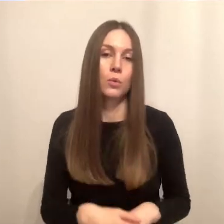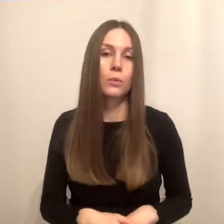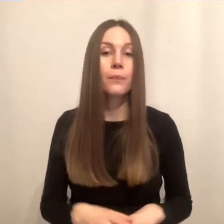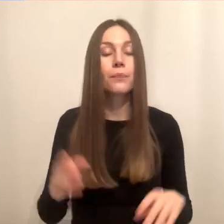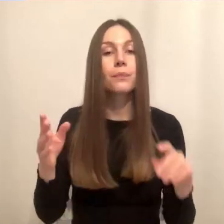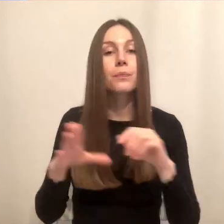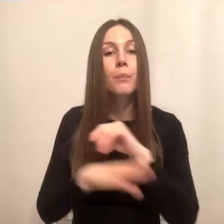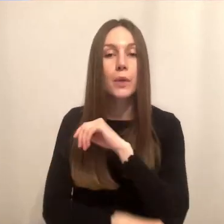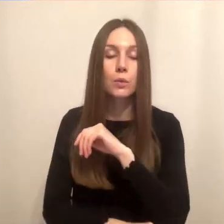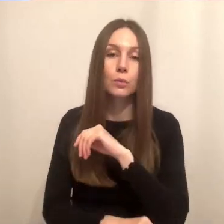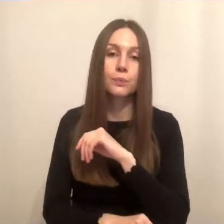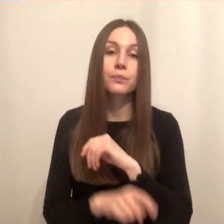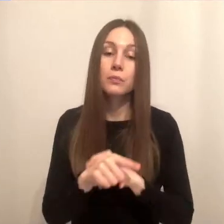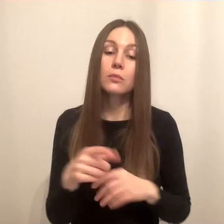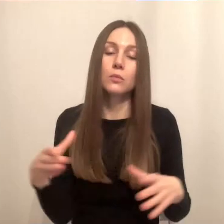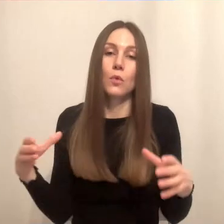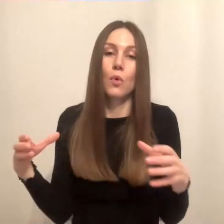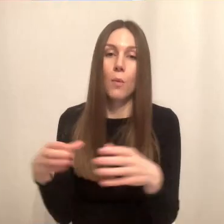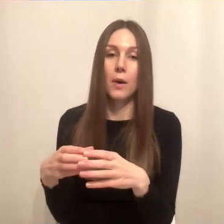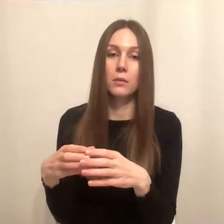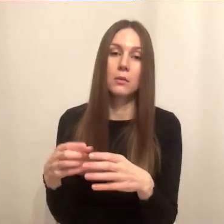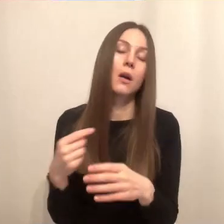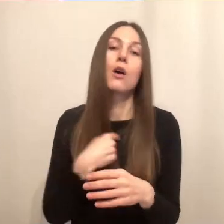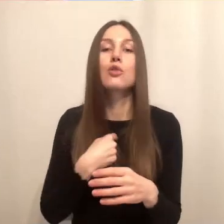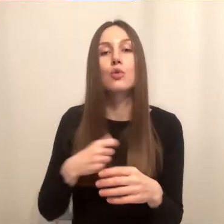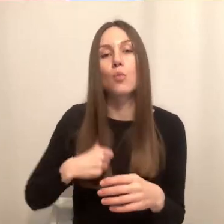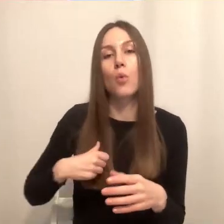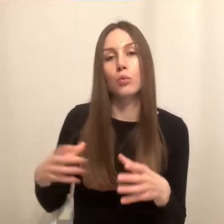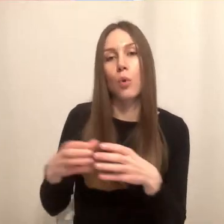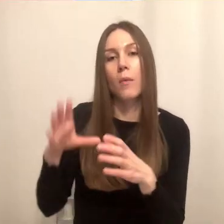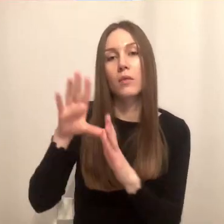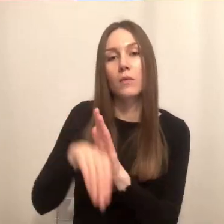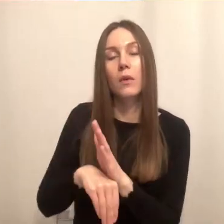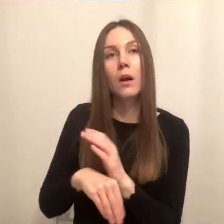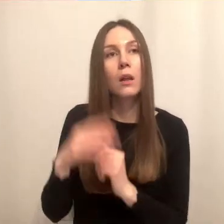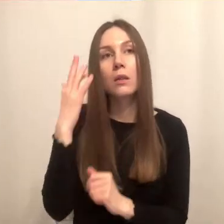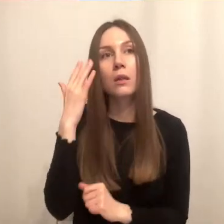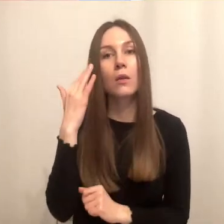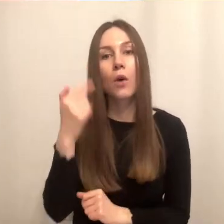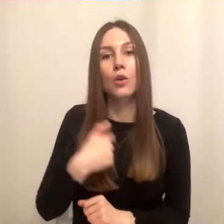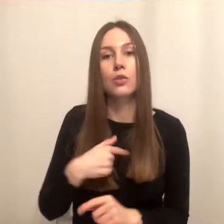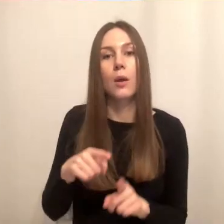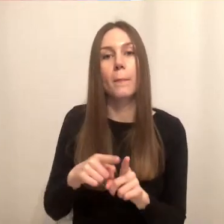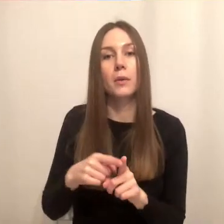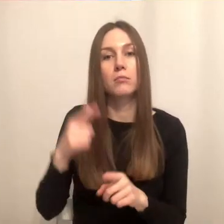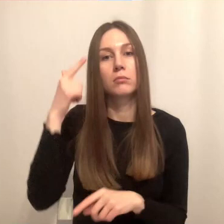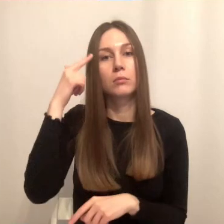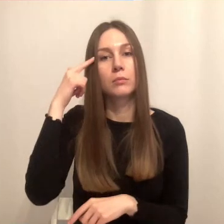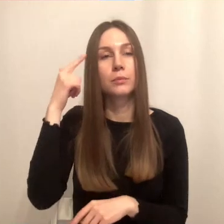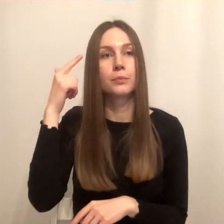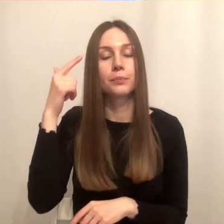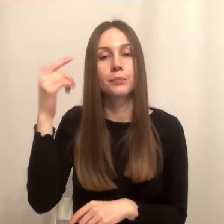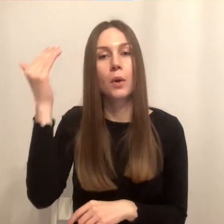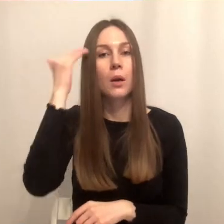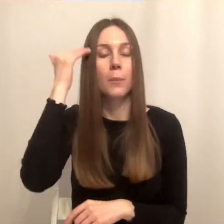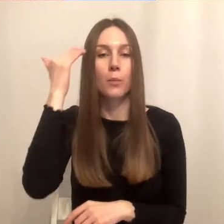yra komanda. Aš esu komandos žmogus, niekada neskaičiau savęs genijum ir tokio ir dabar neskaitau. Ir todėl